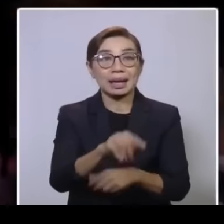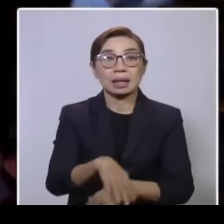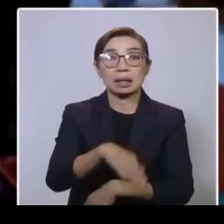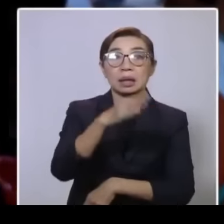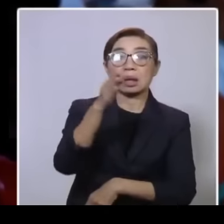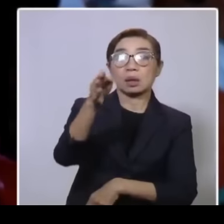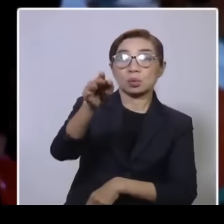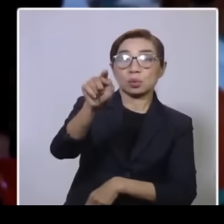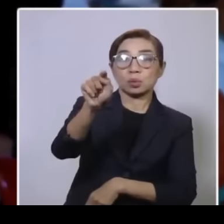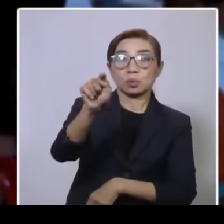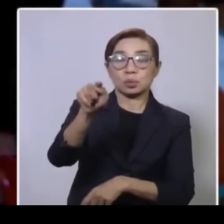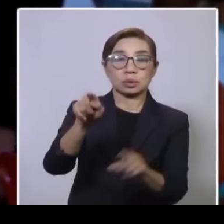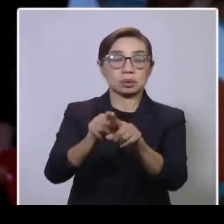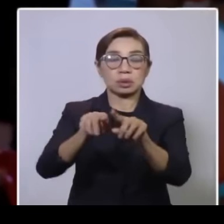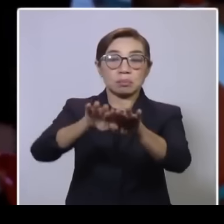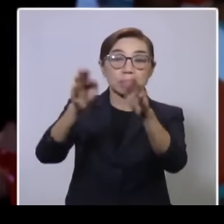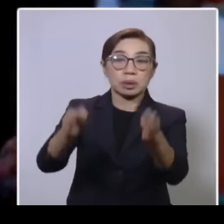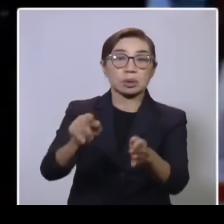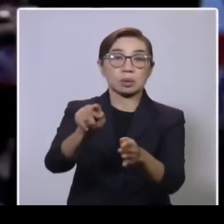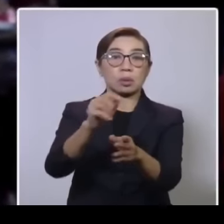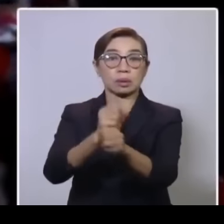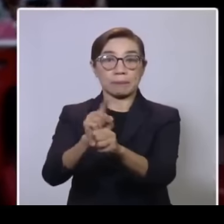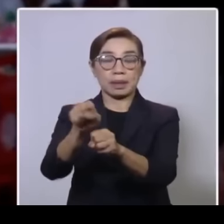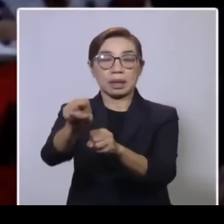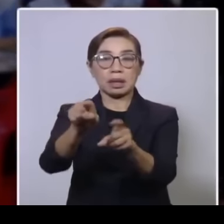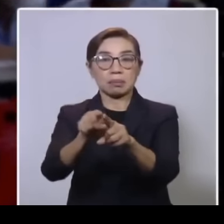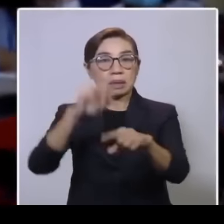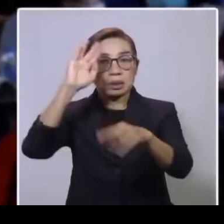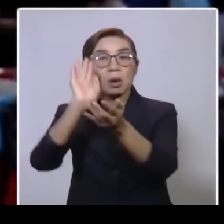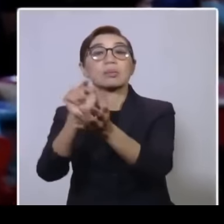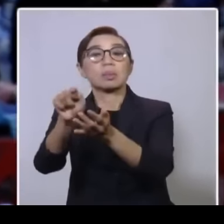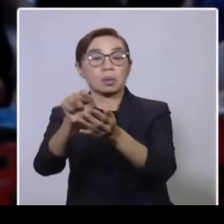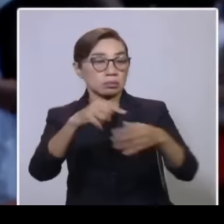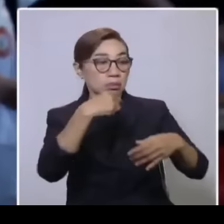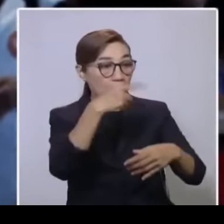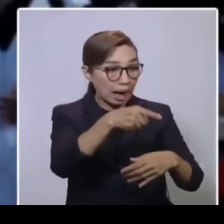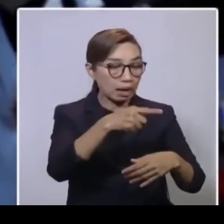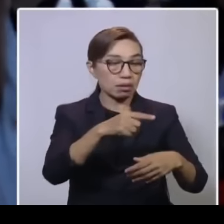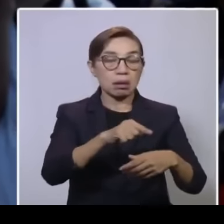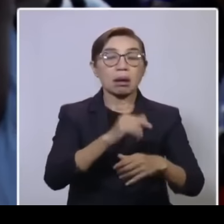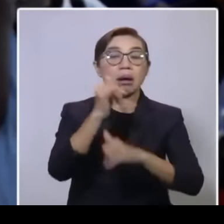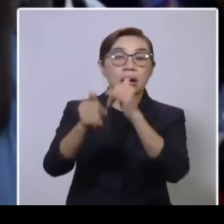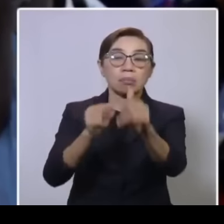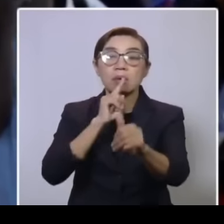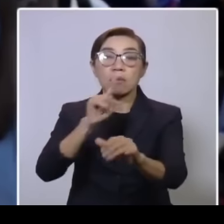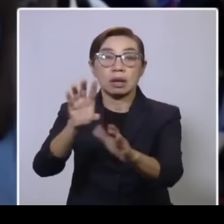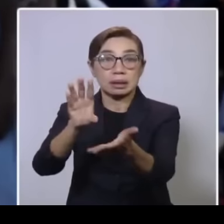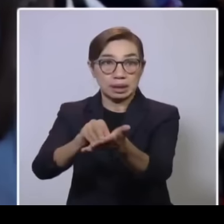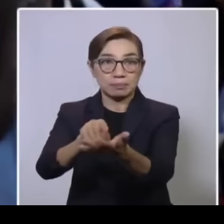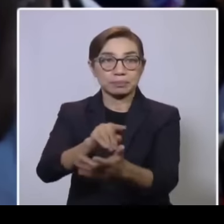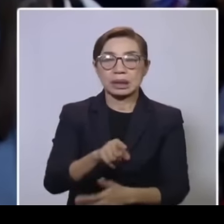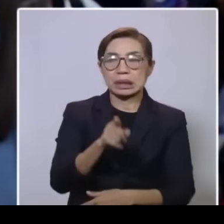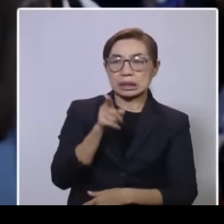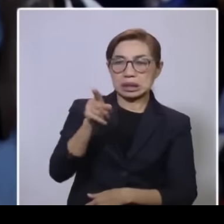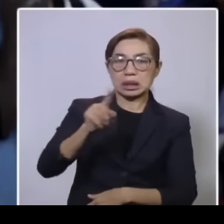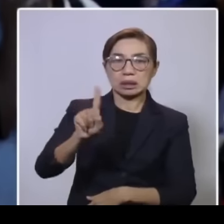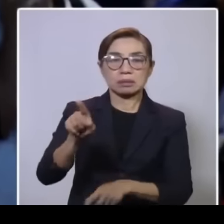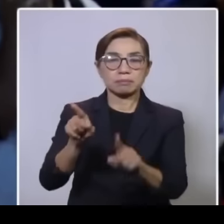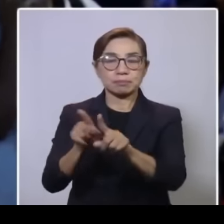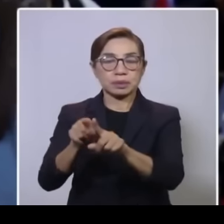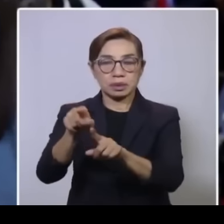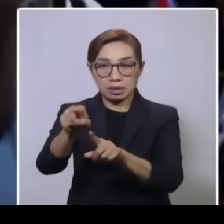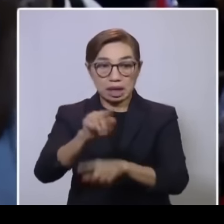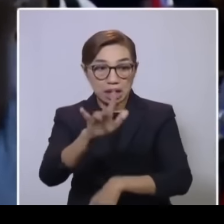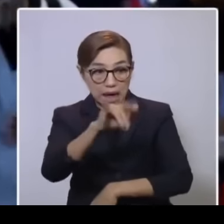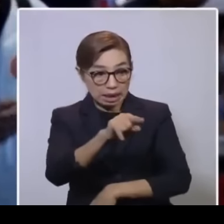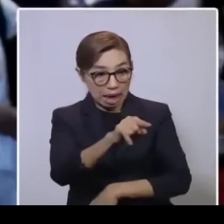ทางด้านนู้นนะคะก็จะมีการโต๊ะตั้งโต๊ะรับแจ้งความนะคะแล้วก็ทางด้านนู้นก็จะเป็นการเทียบเคียงกับ